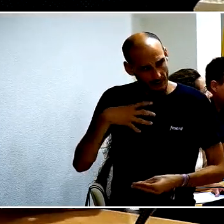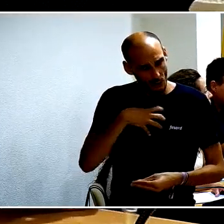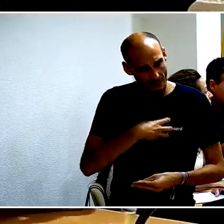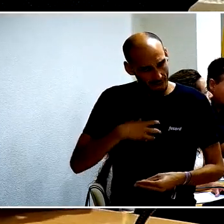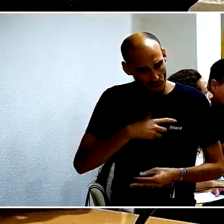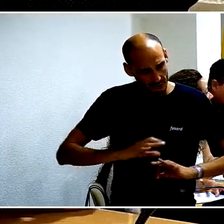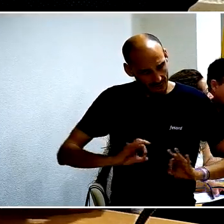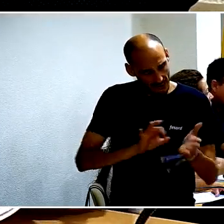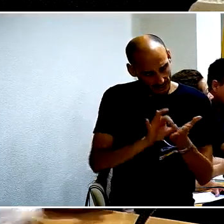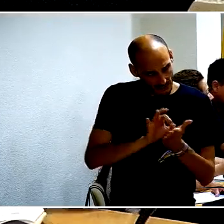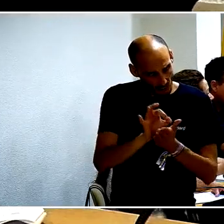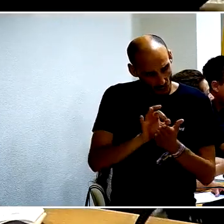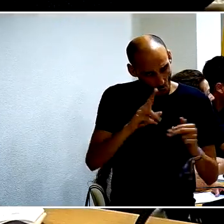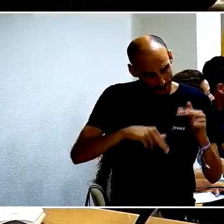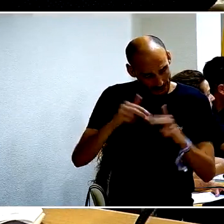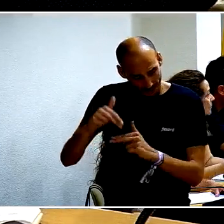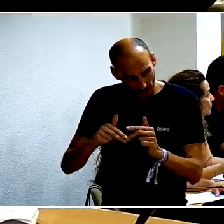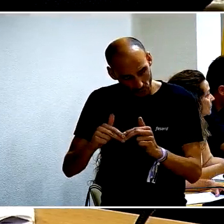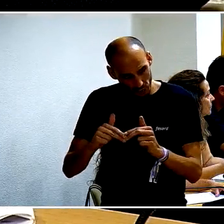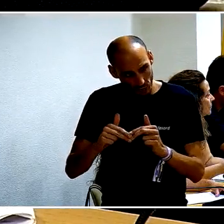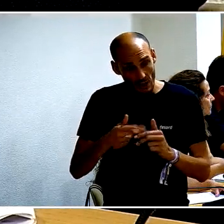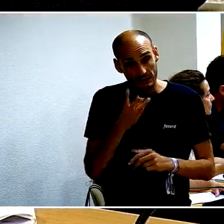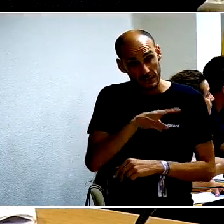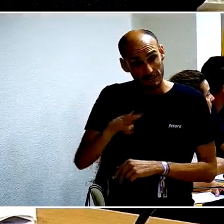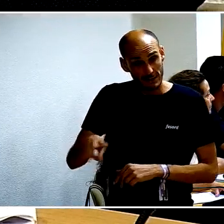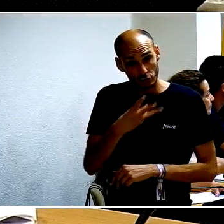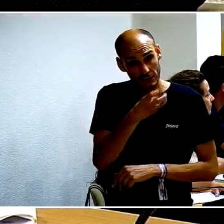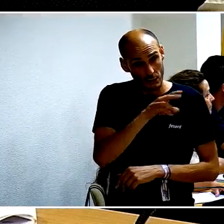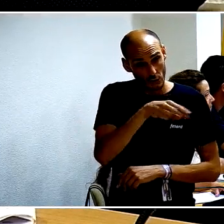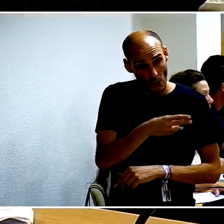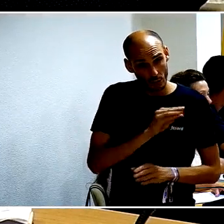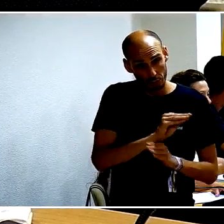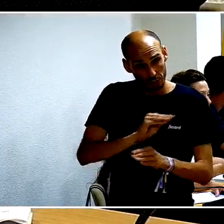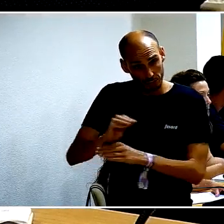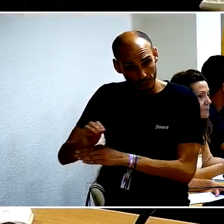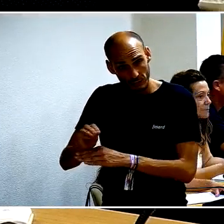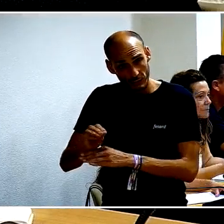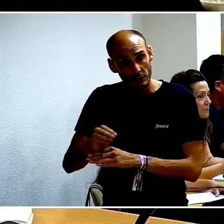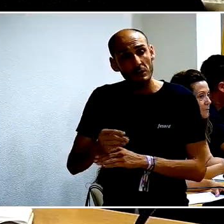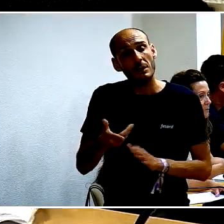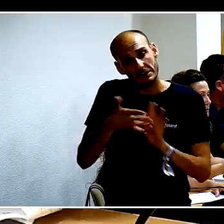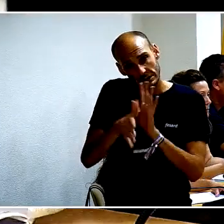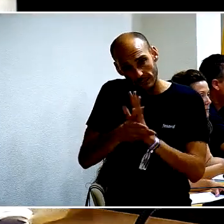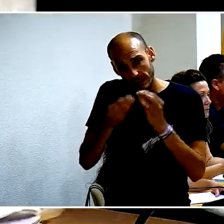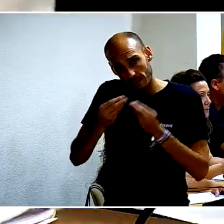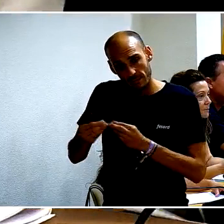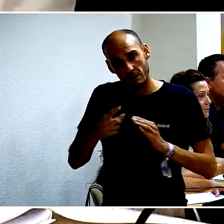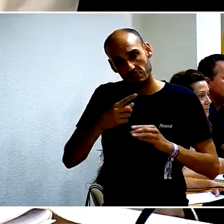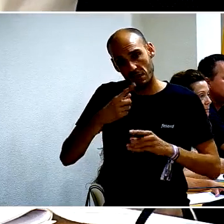la cantidad trimestral son 300 euros, se determinan las funciones a desarrollar y el procedimiento de concesión.